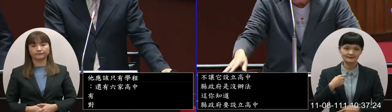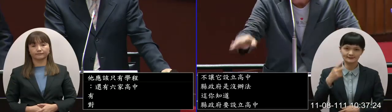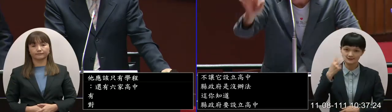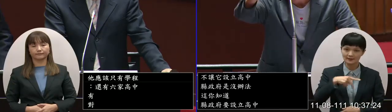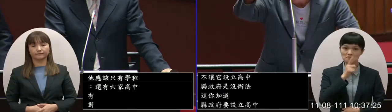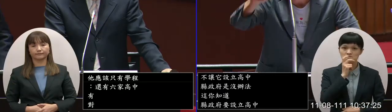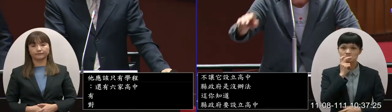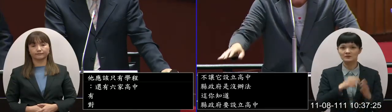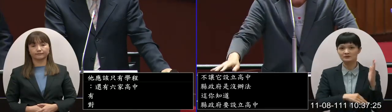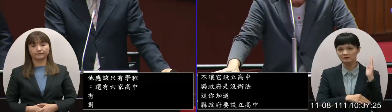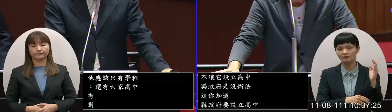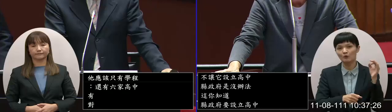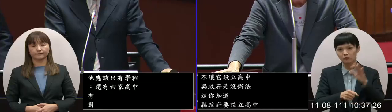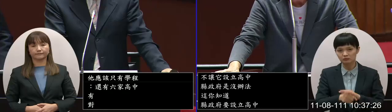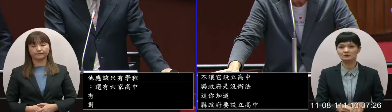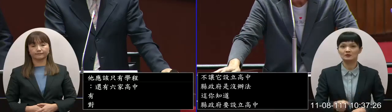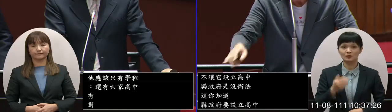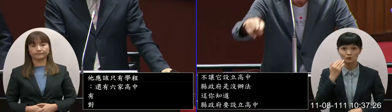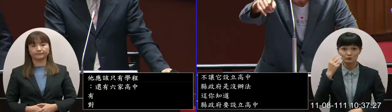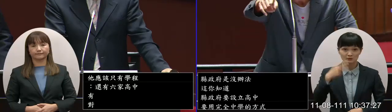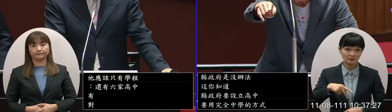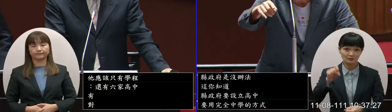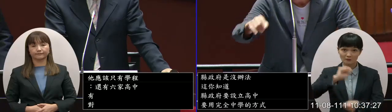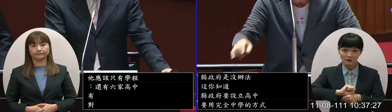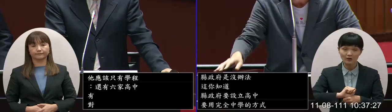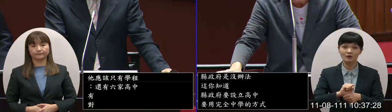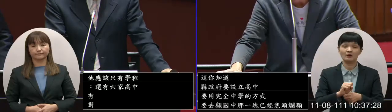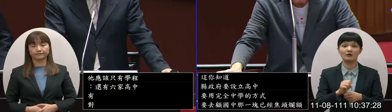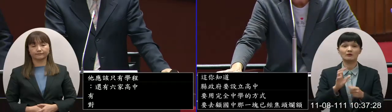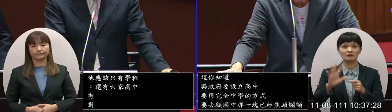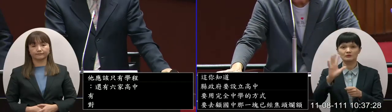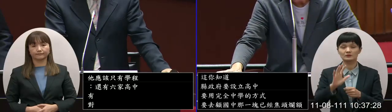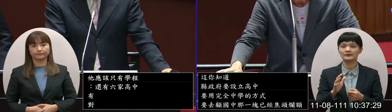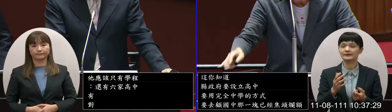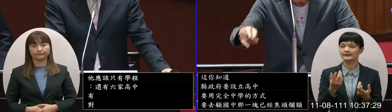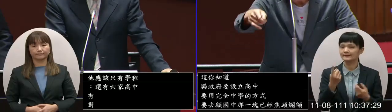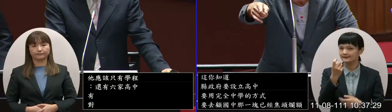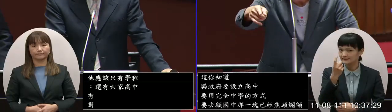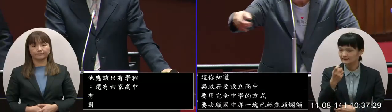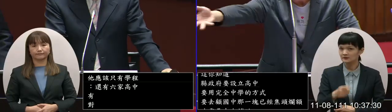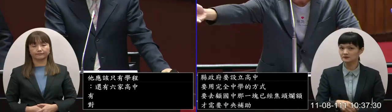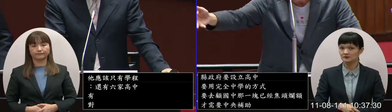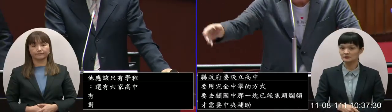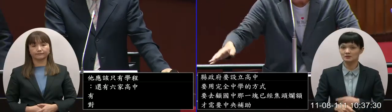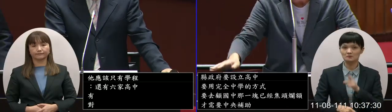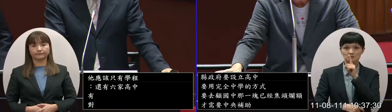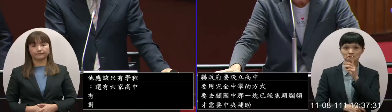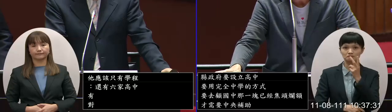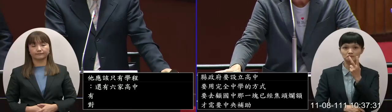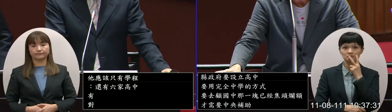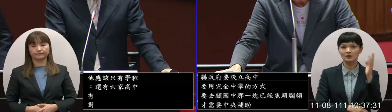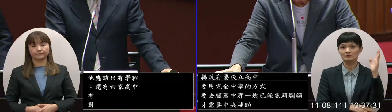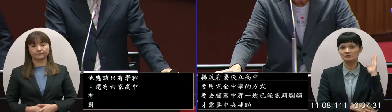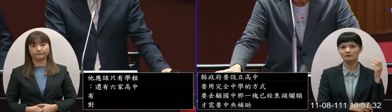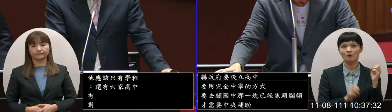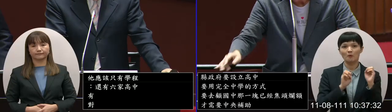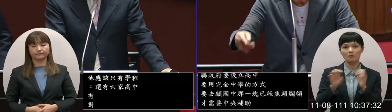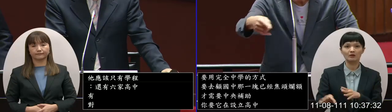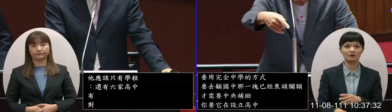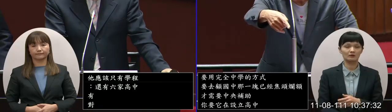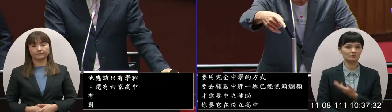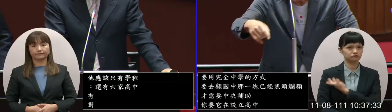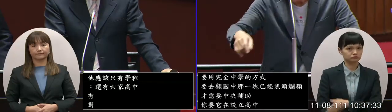高中，无在调啦，要靠中央啦，啊，中央都放任不管，